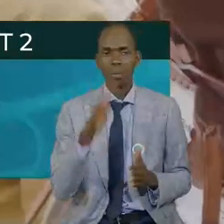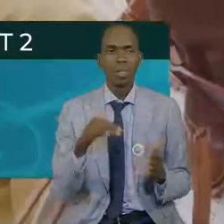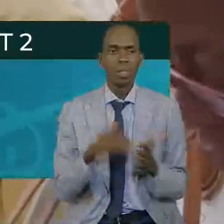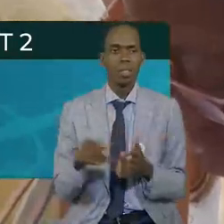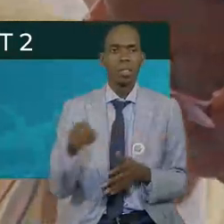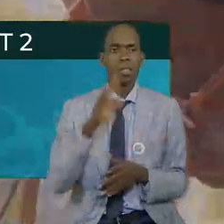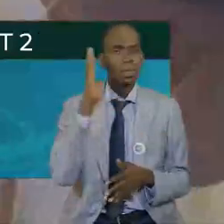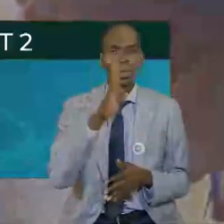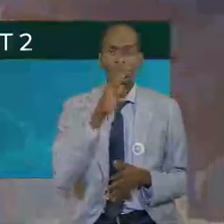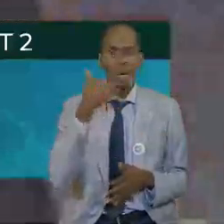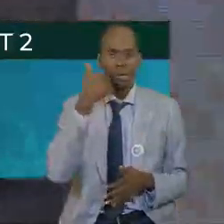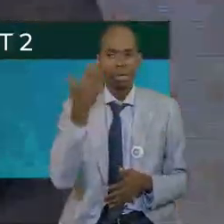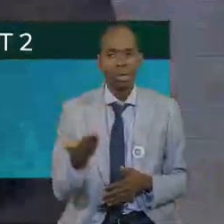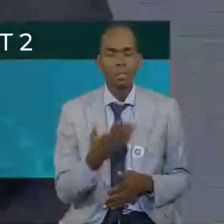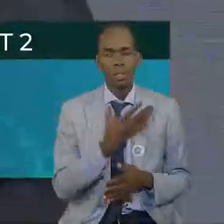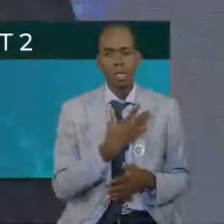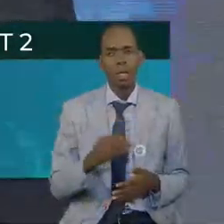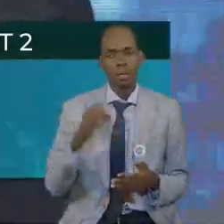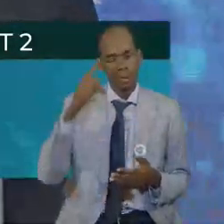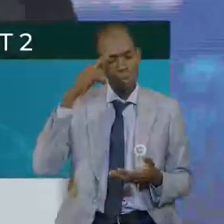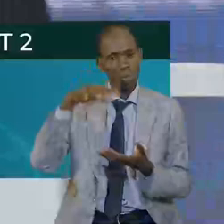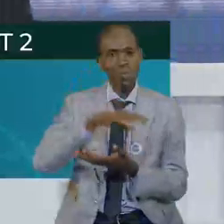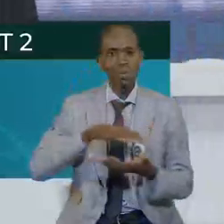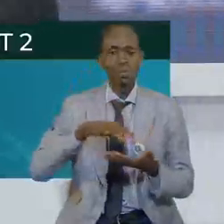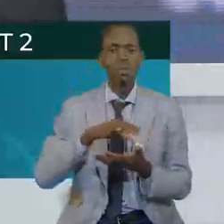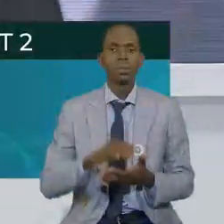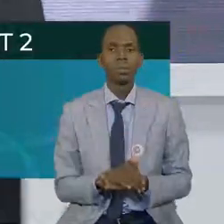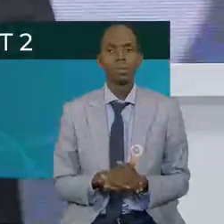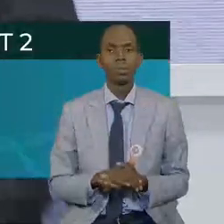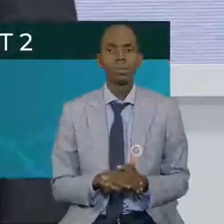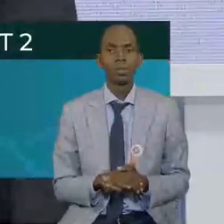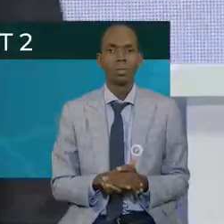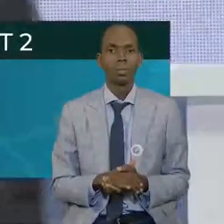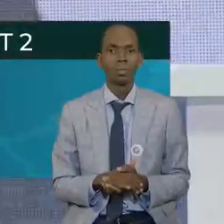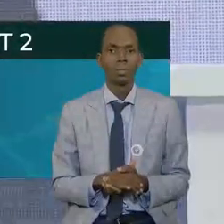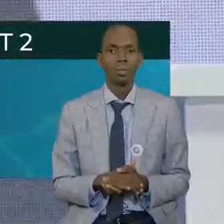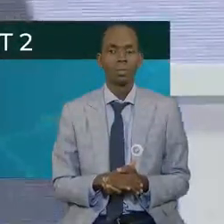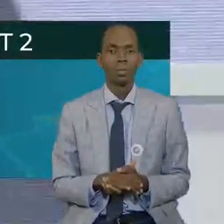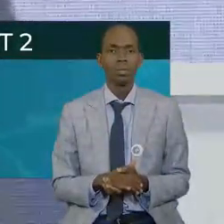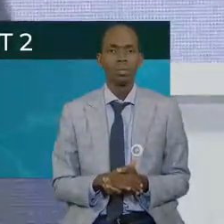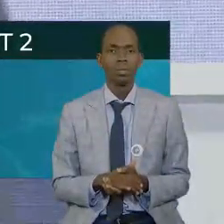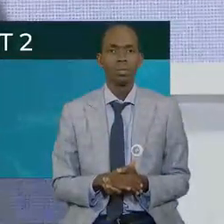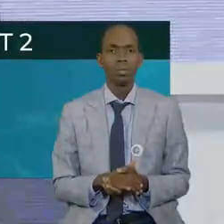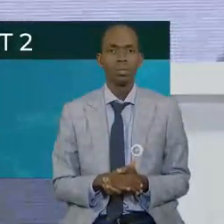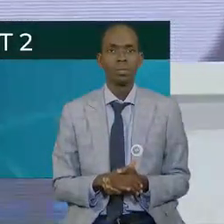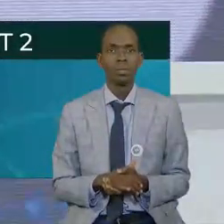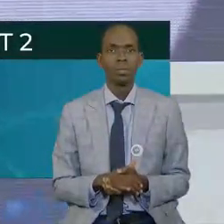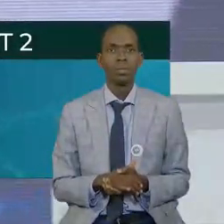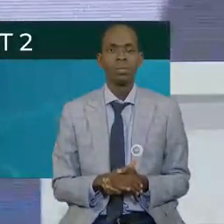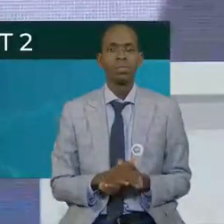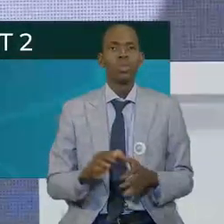and confounded. Voici, ils seront confondus, ils seront couverts de honte, tous ceux qui sont irrités contre toi. Do